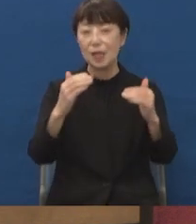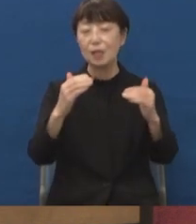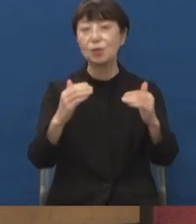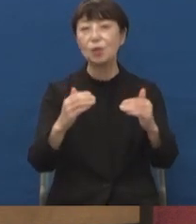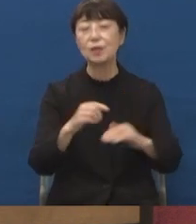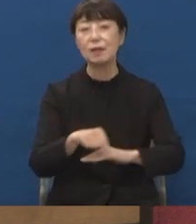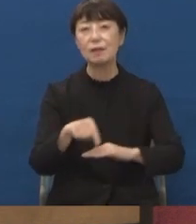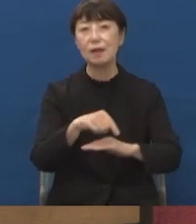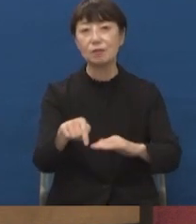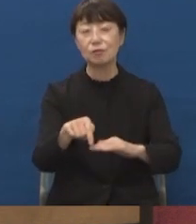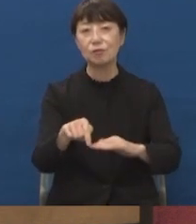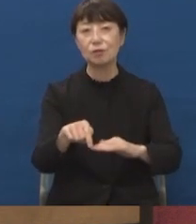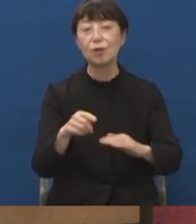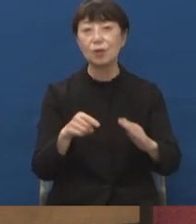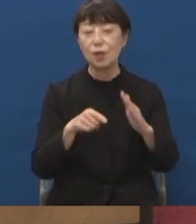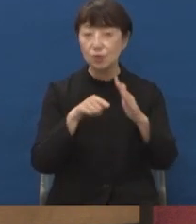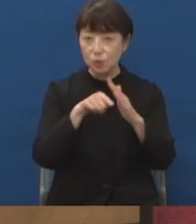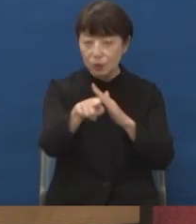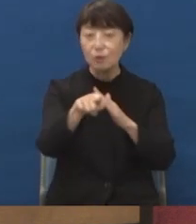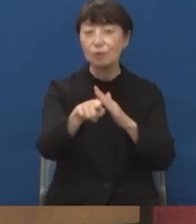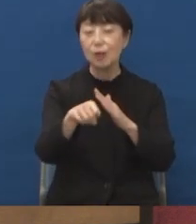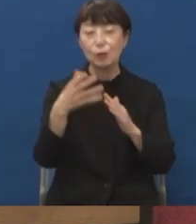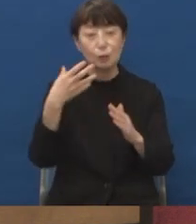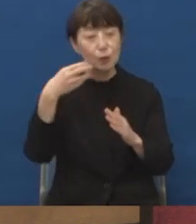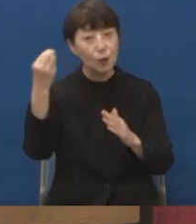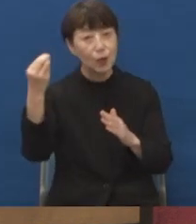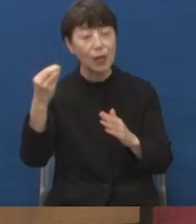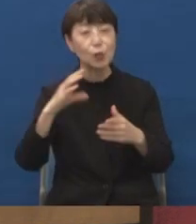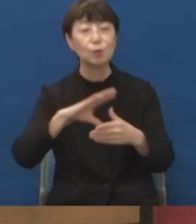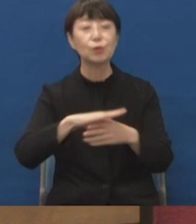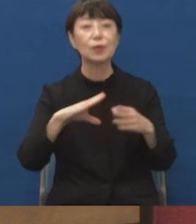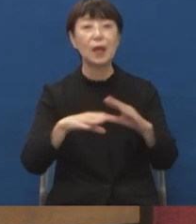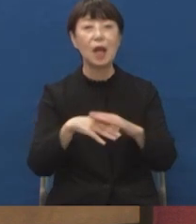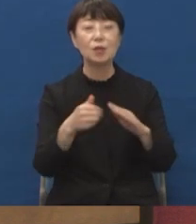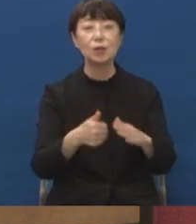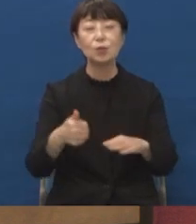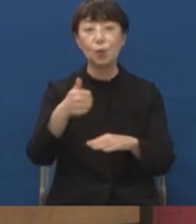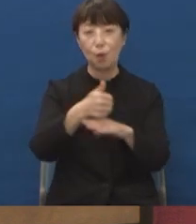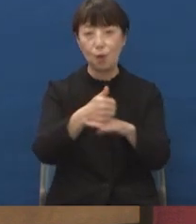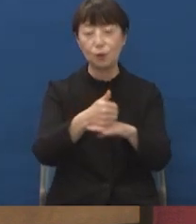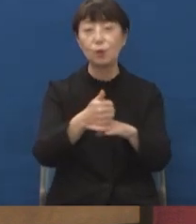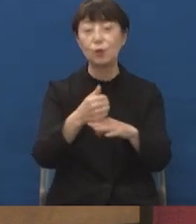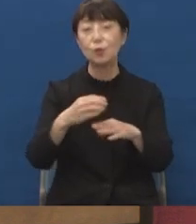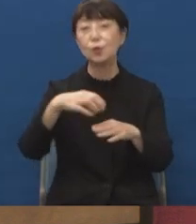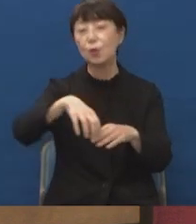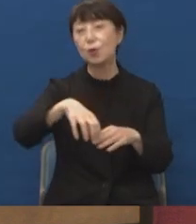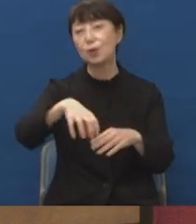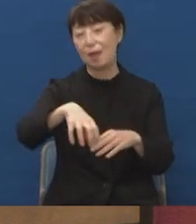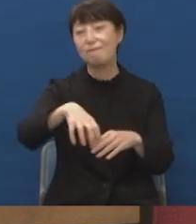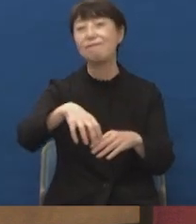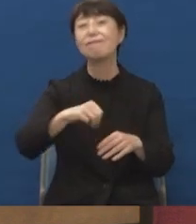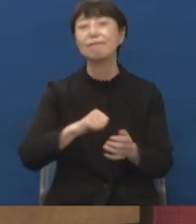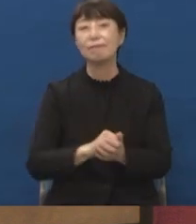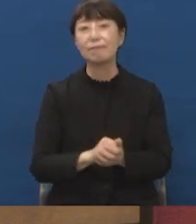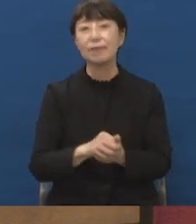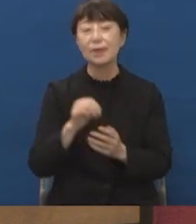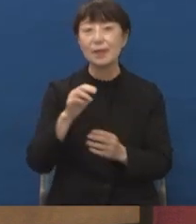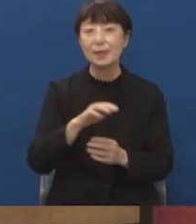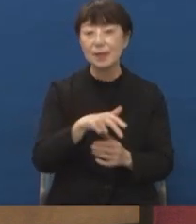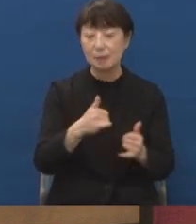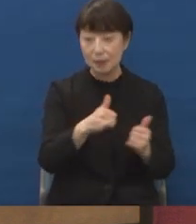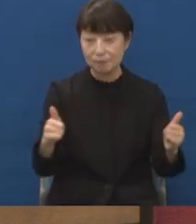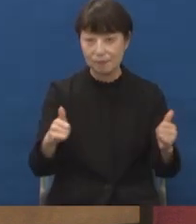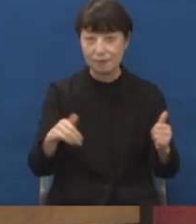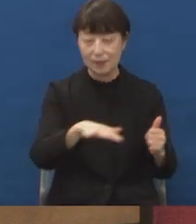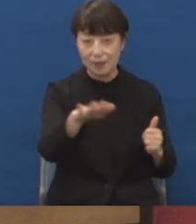など、突き抜ける魅力のある文化首都として、本市の将来、未来のため、市民や事業者の皆様としっか